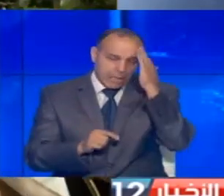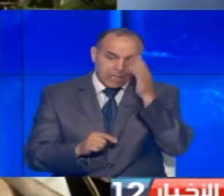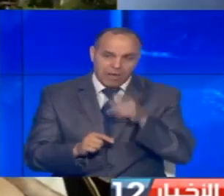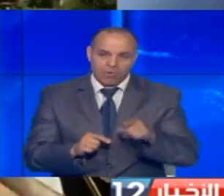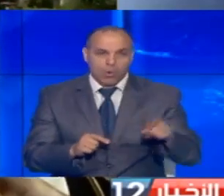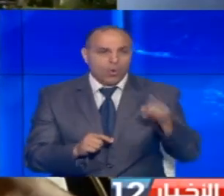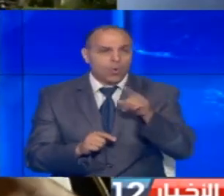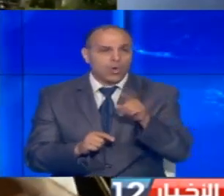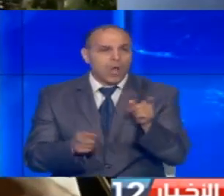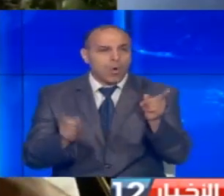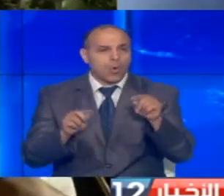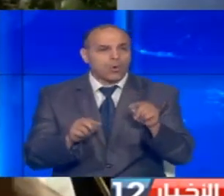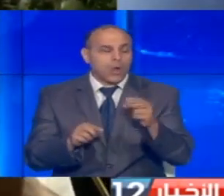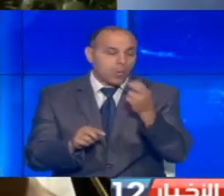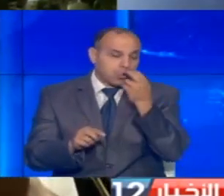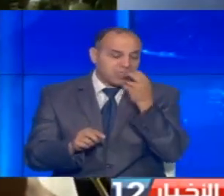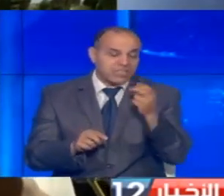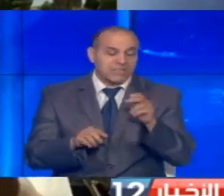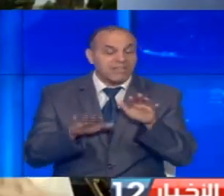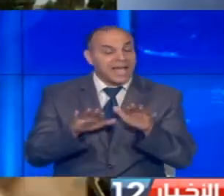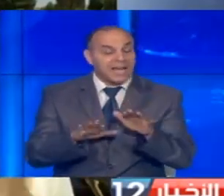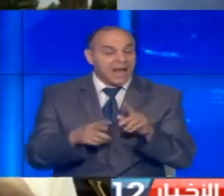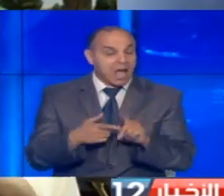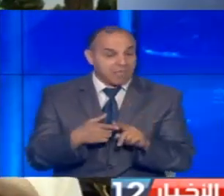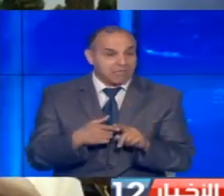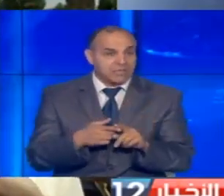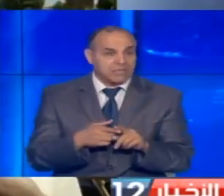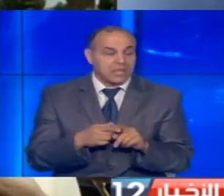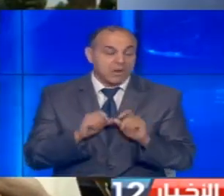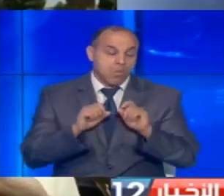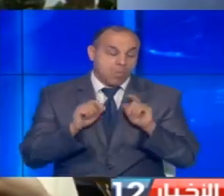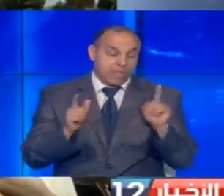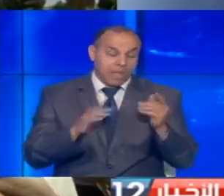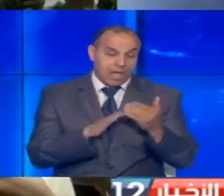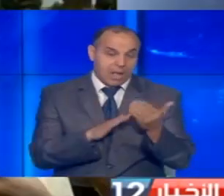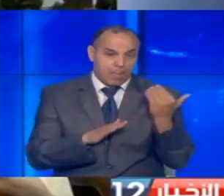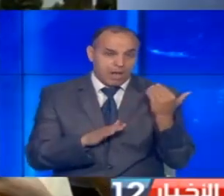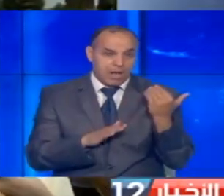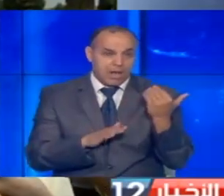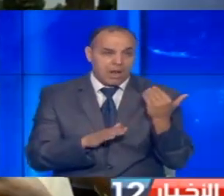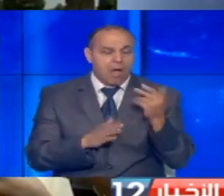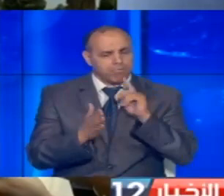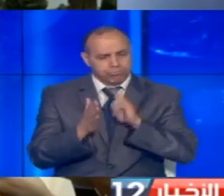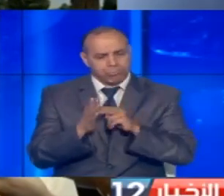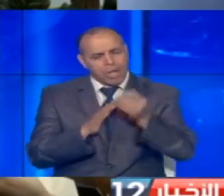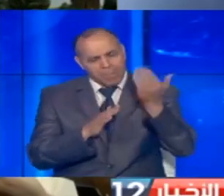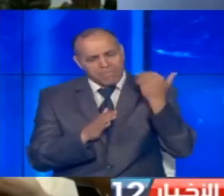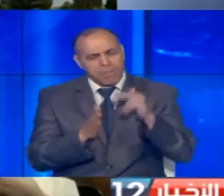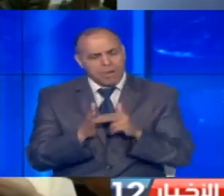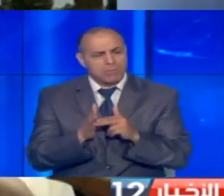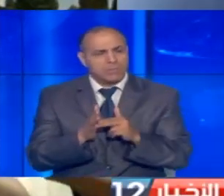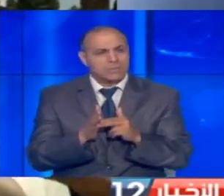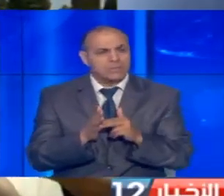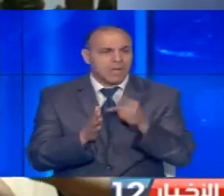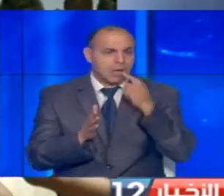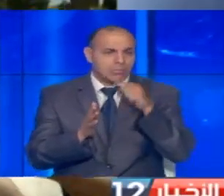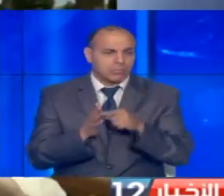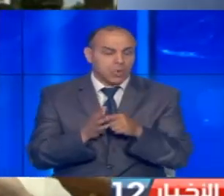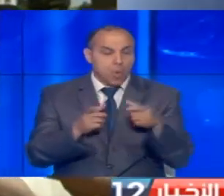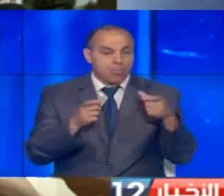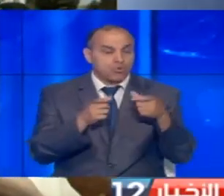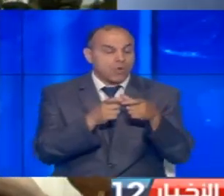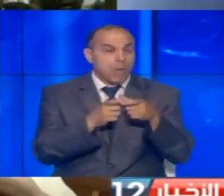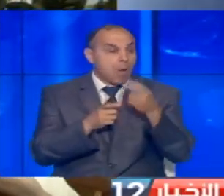للأسف مرة أخرى الفراغ الأمني في جزيرة قرقنة كان واضح بالرغم العديد من القرارات، هناك إقرار مجمع أمني